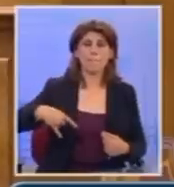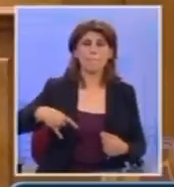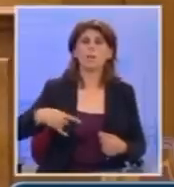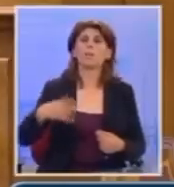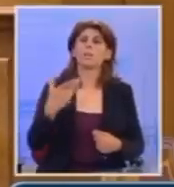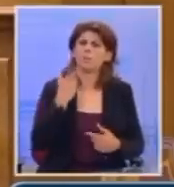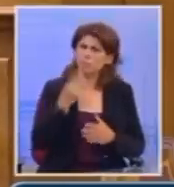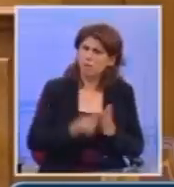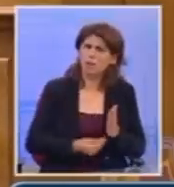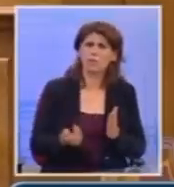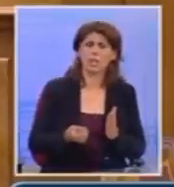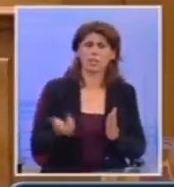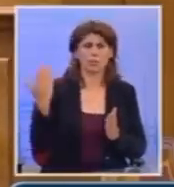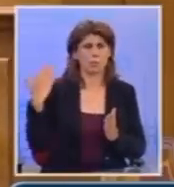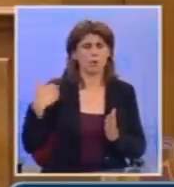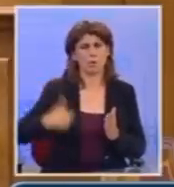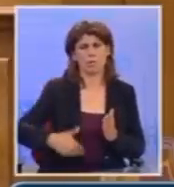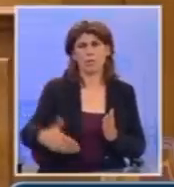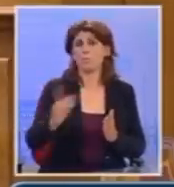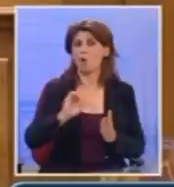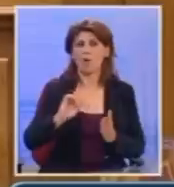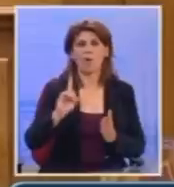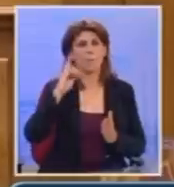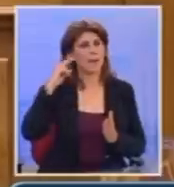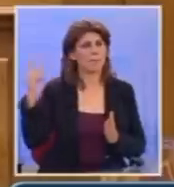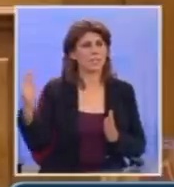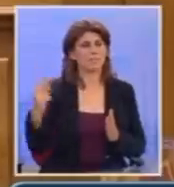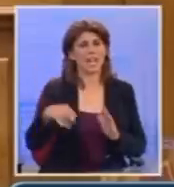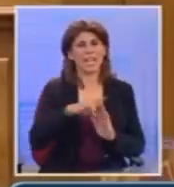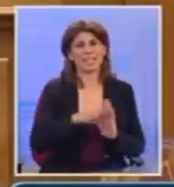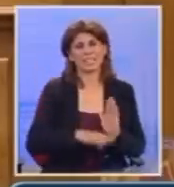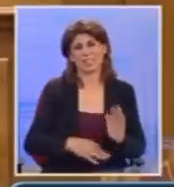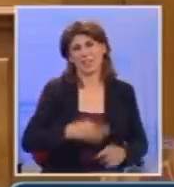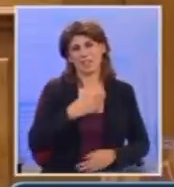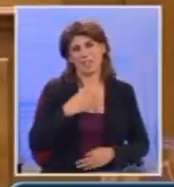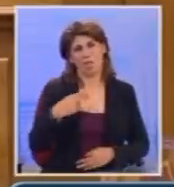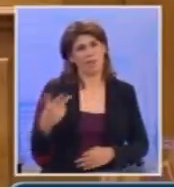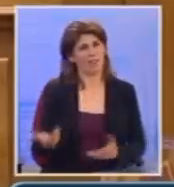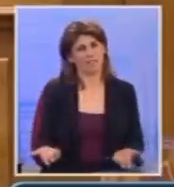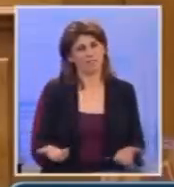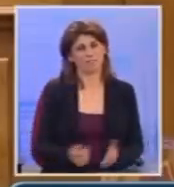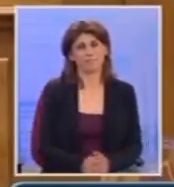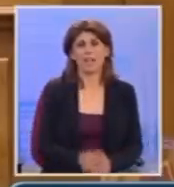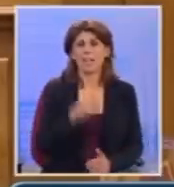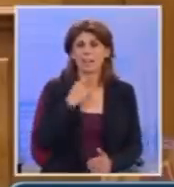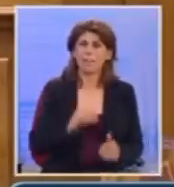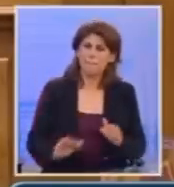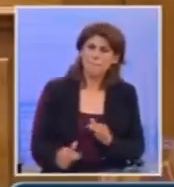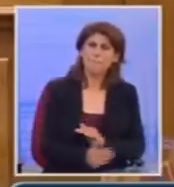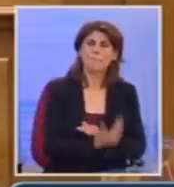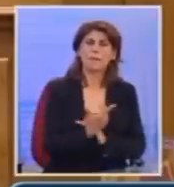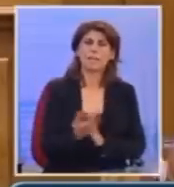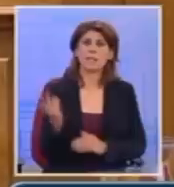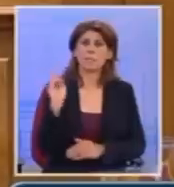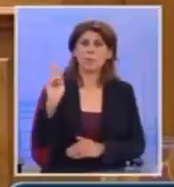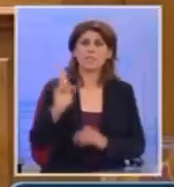πολλάκις έγινε το προηγούμενο διάστημα, και όχι με ακαδημαϊκά κριτήρια, κύριε Θοδωράκη. Επί της ουσίας περνάνε τους υποψήφιους πριτάνης από